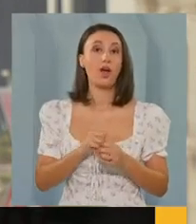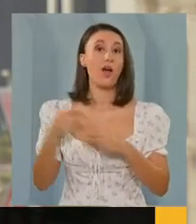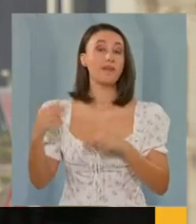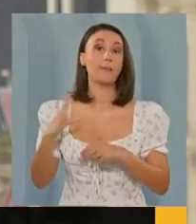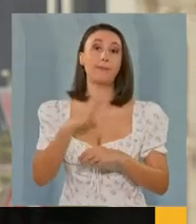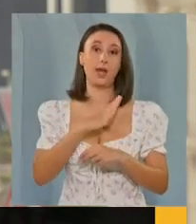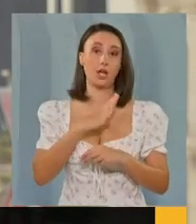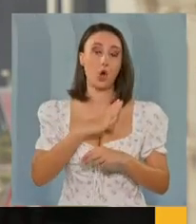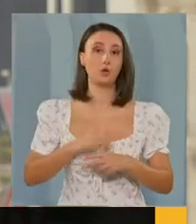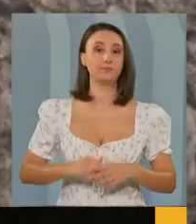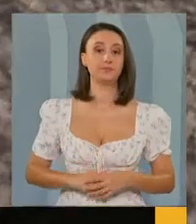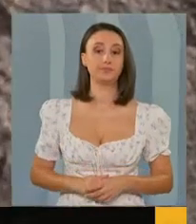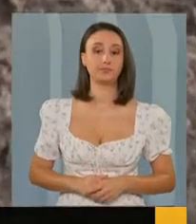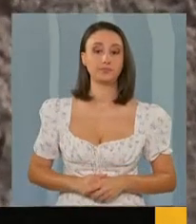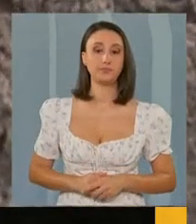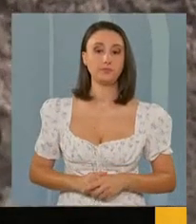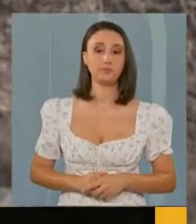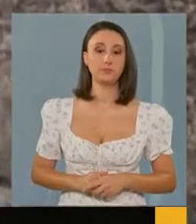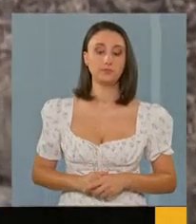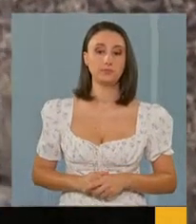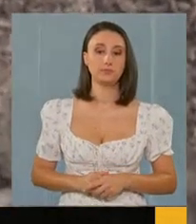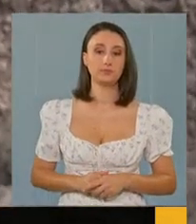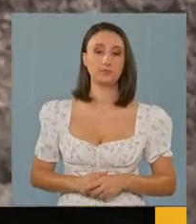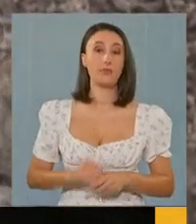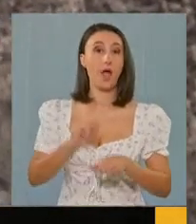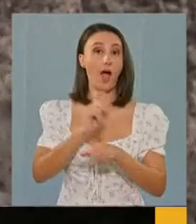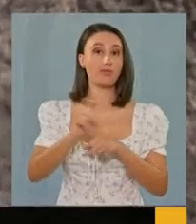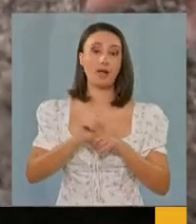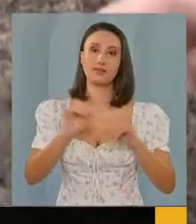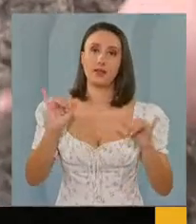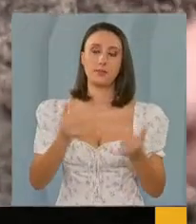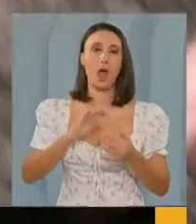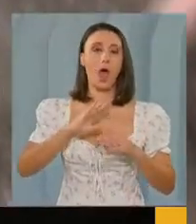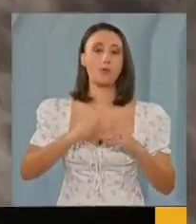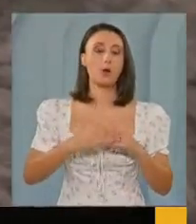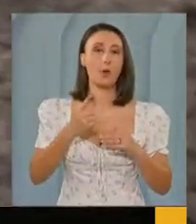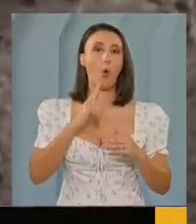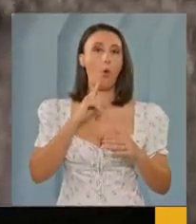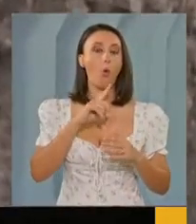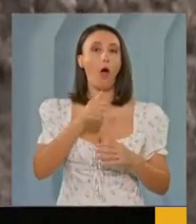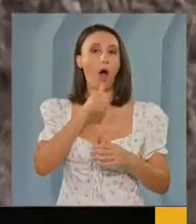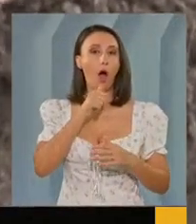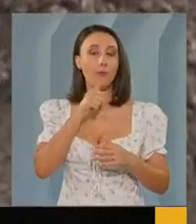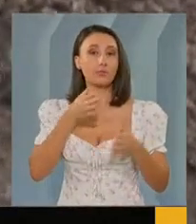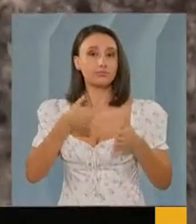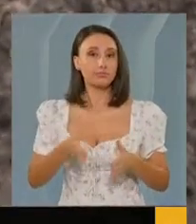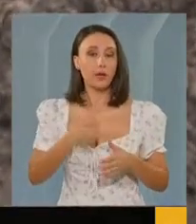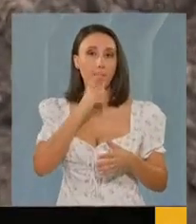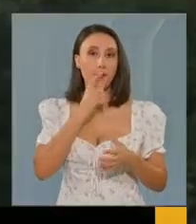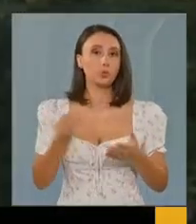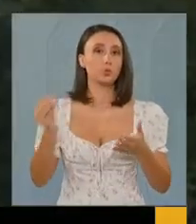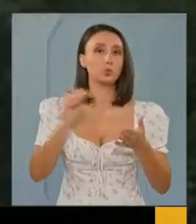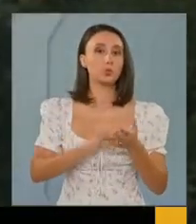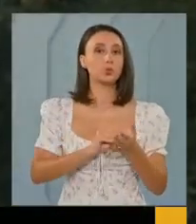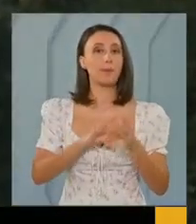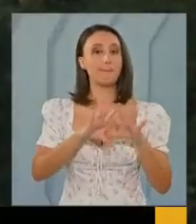sunt medici Atacul sa produs în apropierea unei fântâni bărbatul atacat încărca se